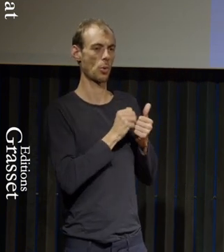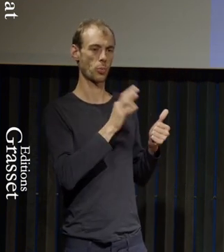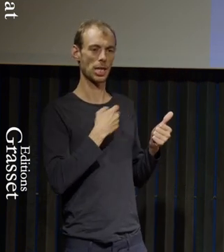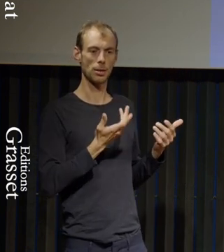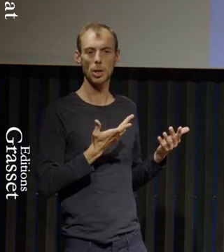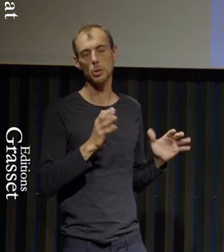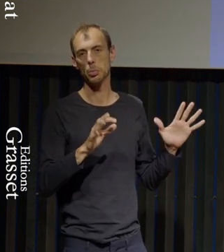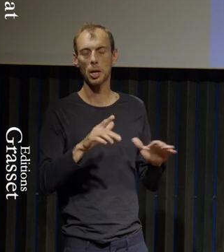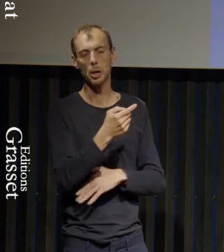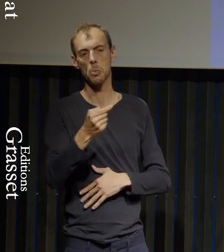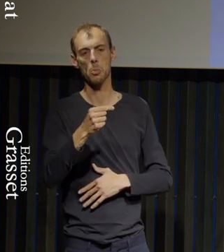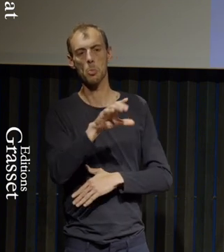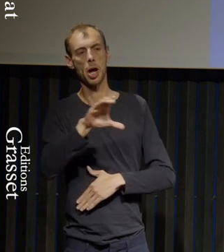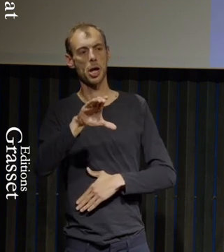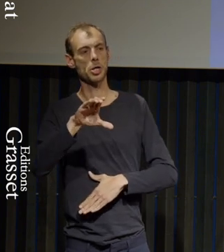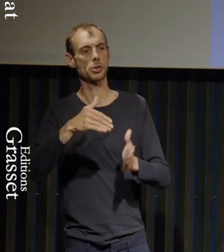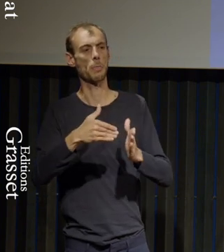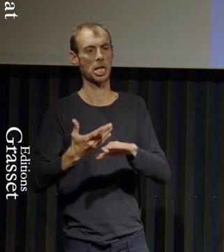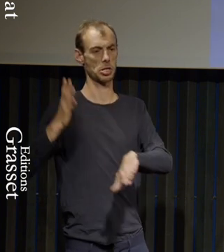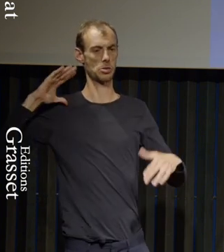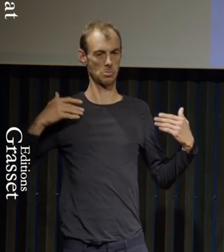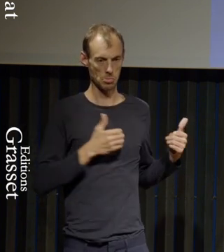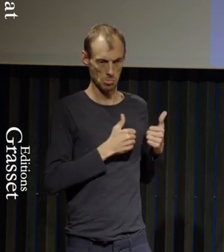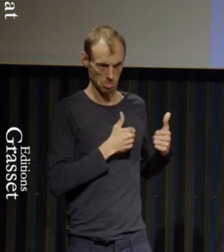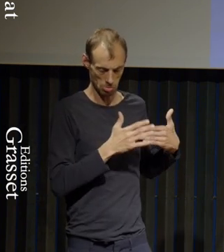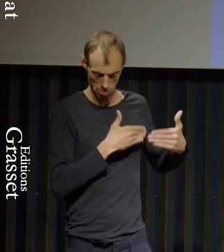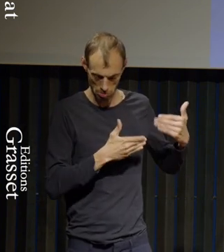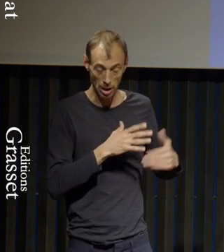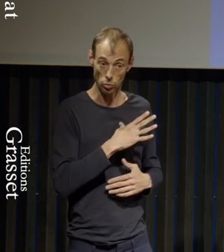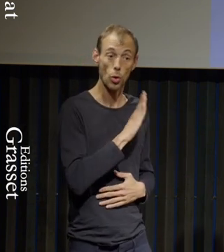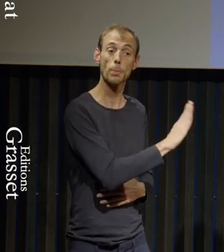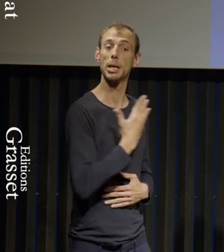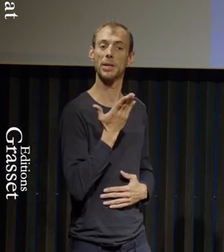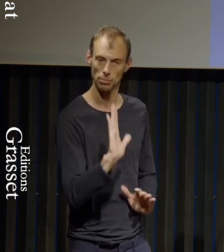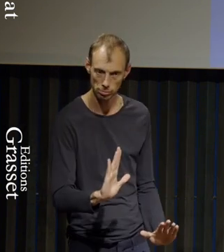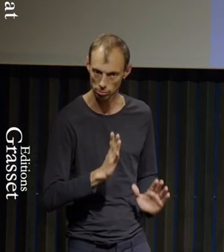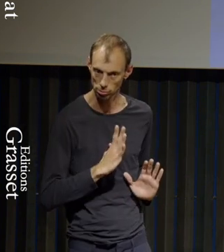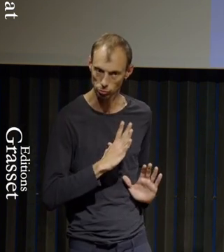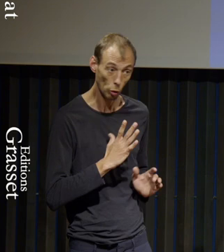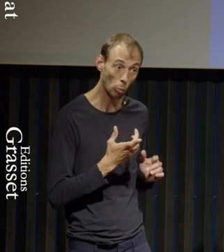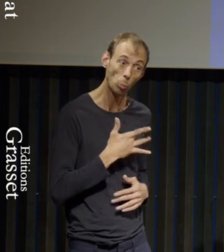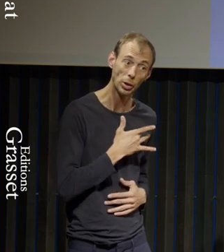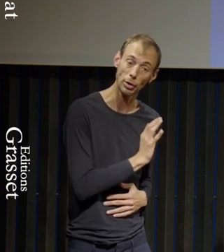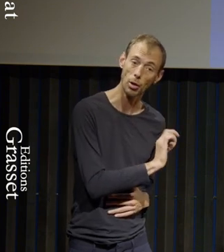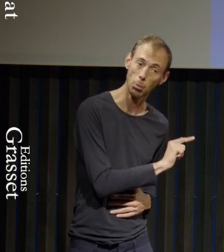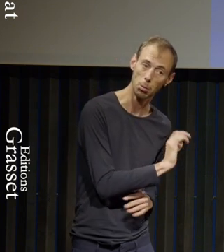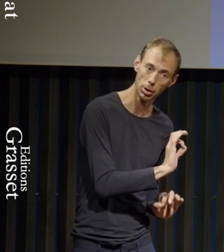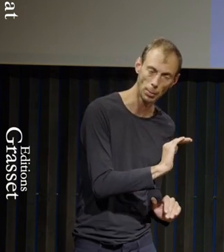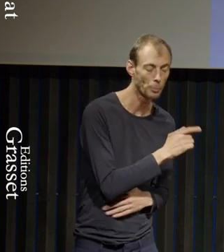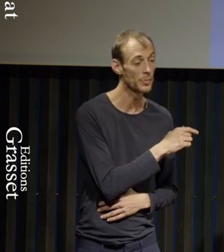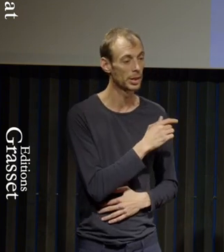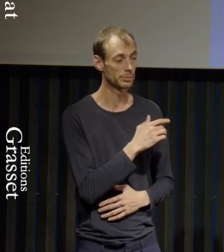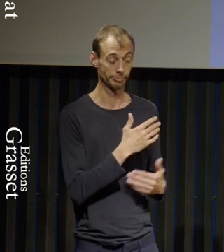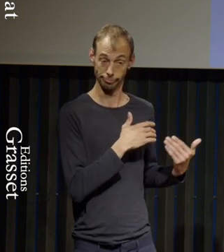Il y a plein de caractéristiques passionnantes hein, de l'homme de Néandertal. Mais il est vraiment intéressant d'aller constater